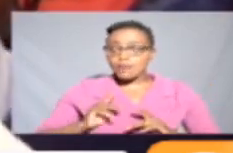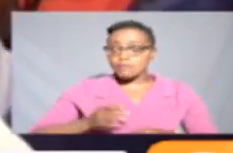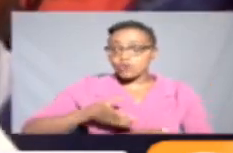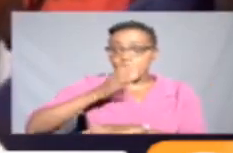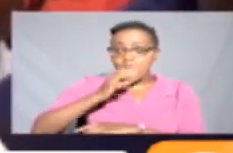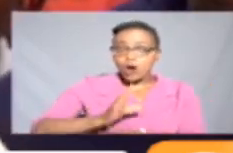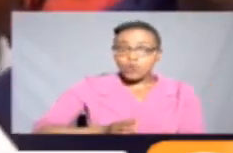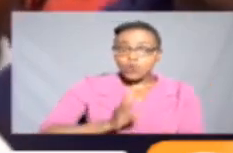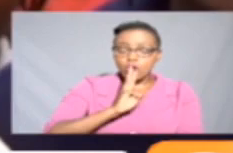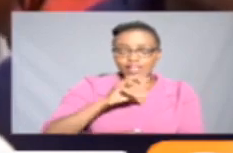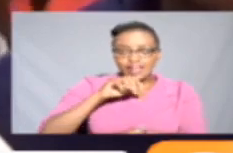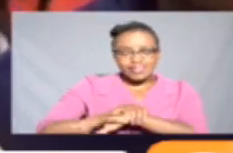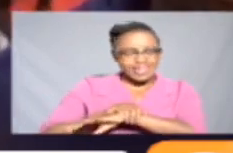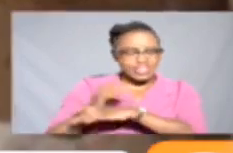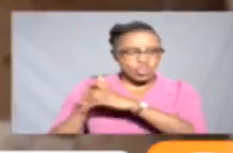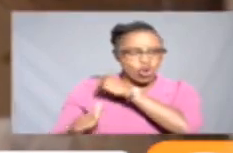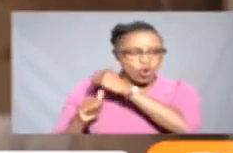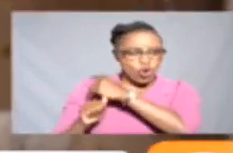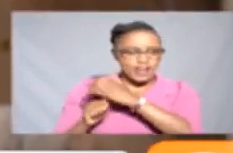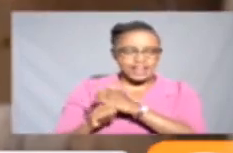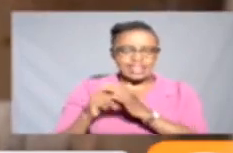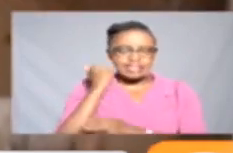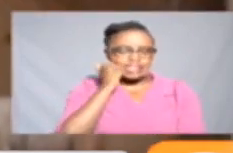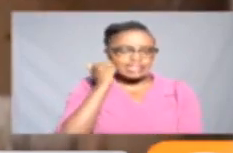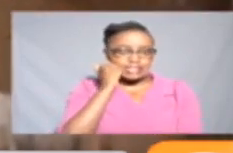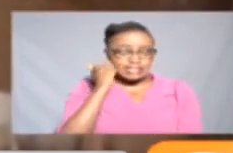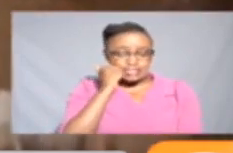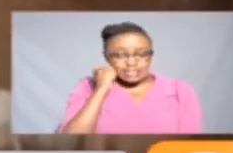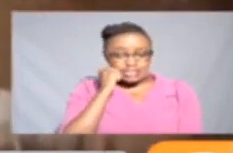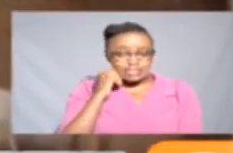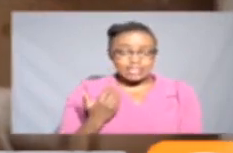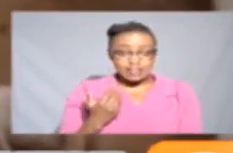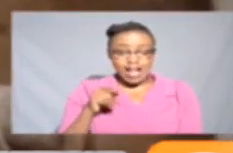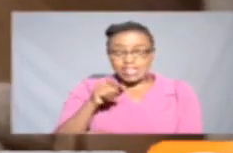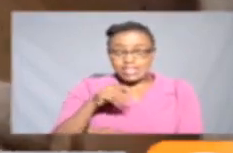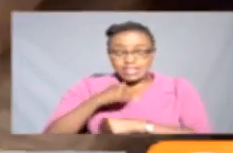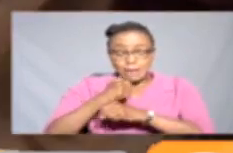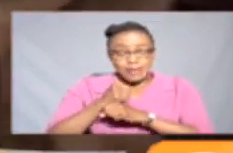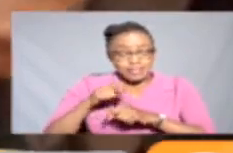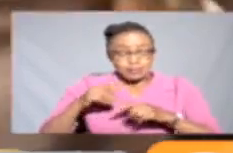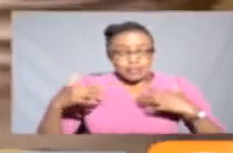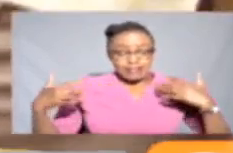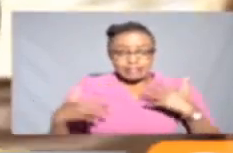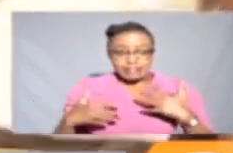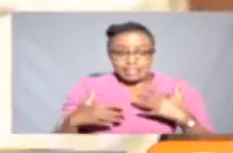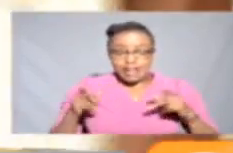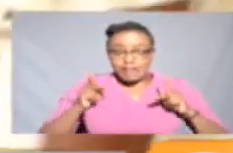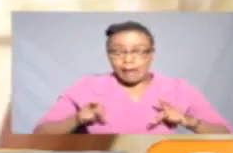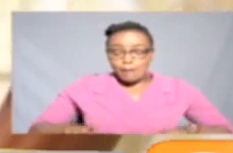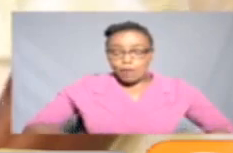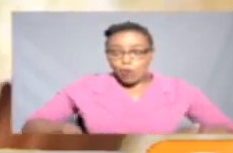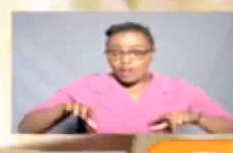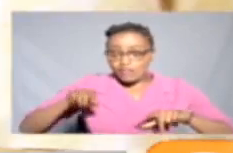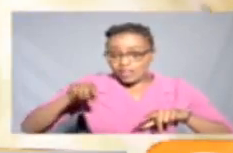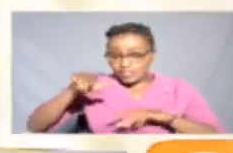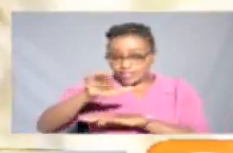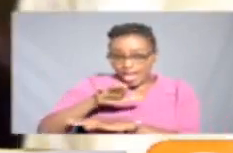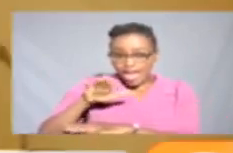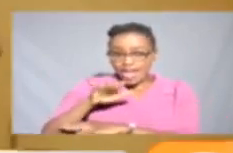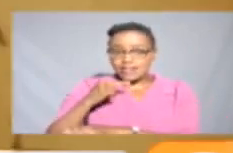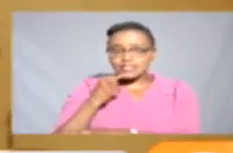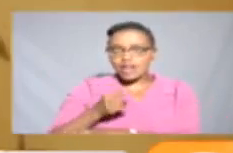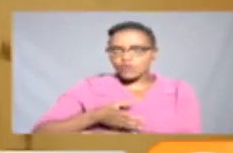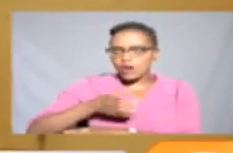sewage na bata kolera, watu wanagonjeka. Hofu ambayo imewakata maini wenyeji hapa wakitaja kuwa